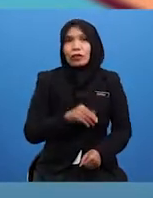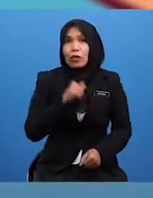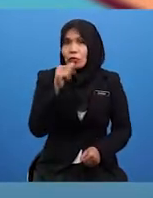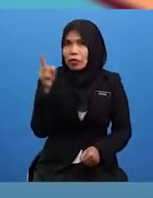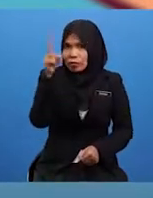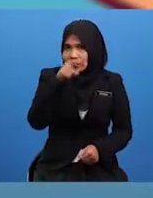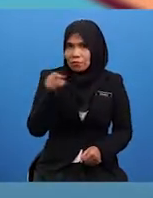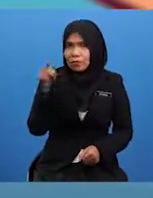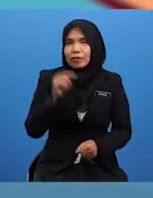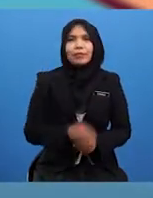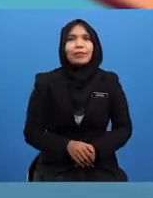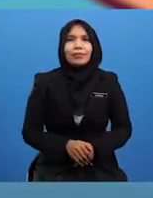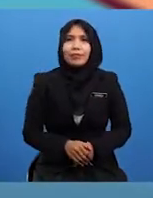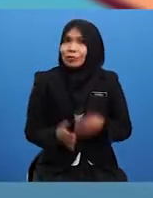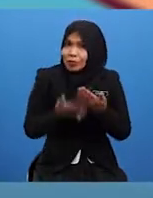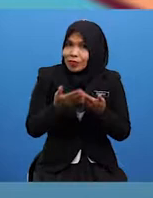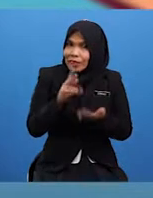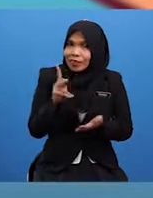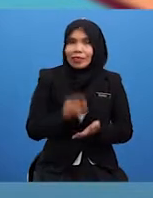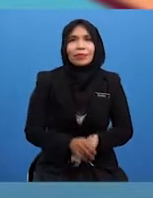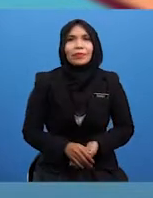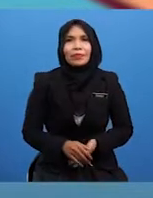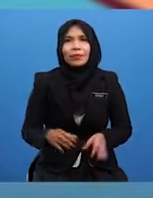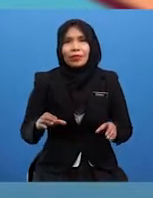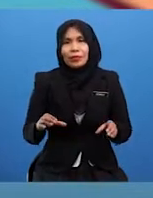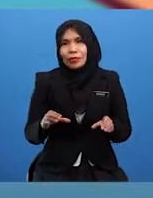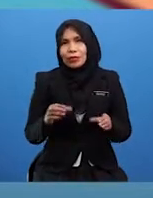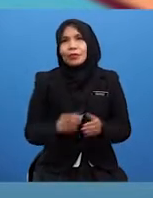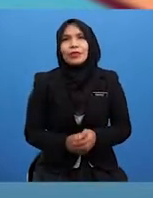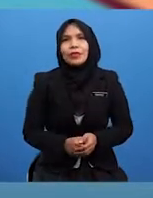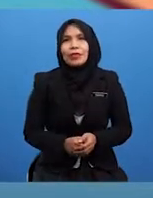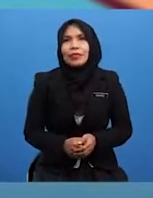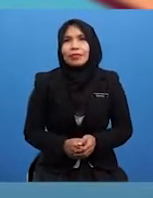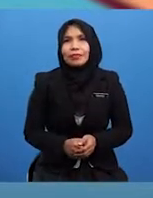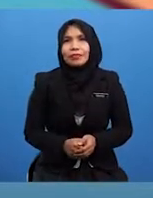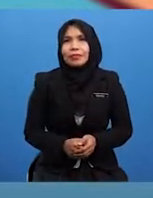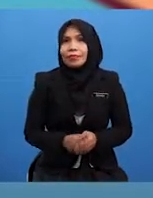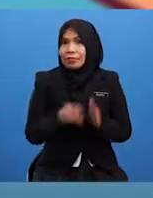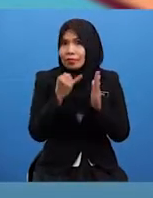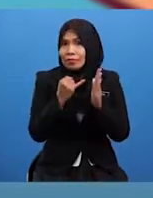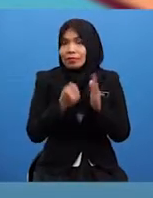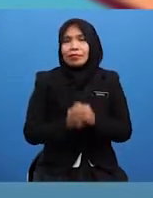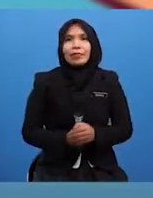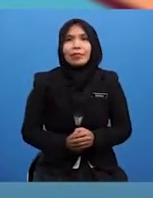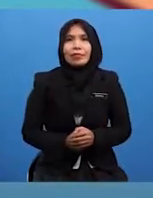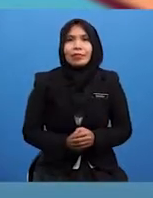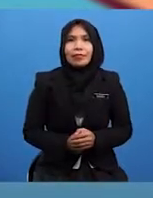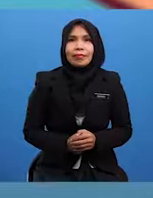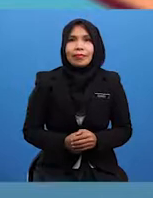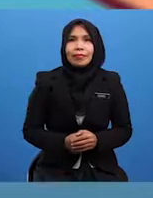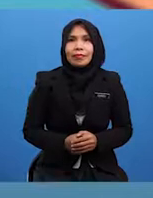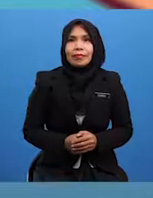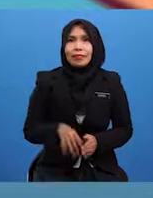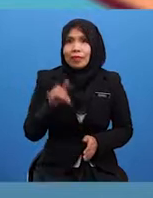lakaran, mudahkan murid-murid. Cuba kamu lakarkan satu lita elektrik yang terdiri daripada 3